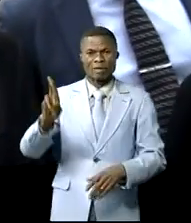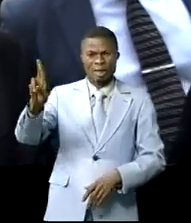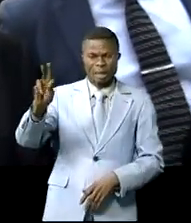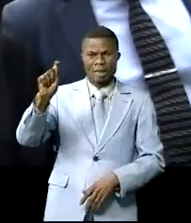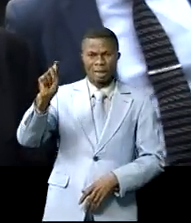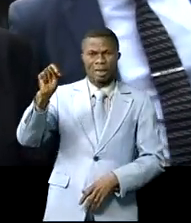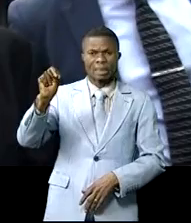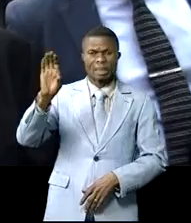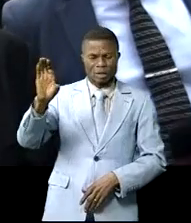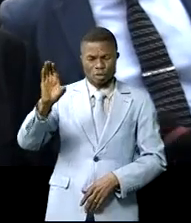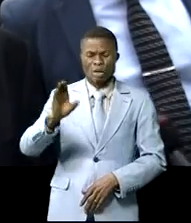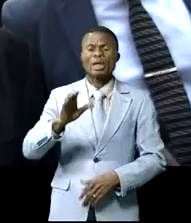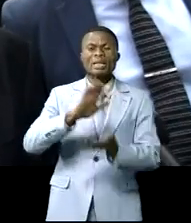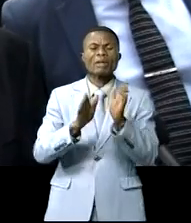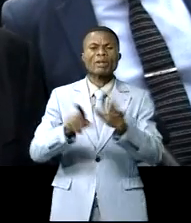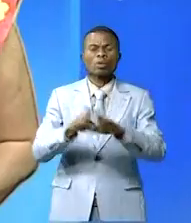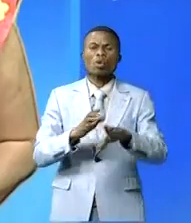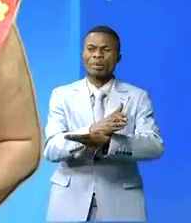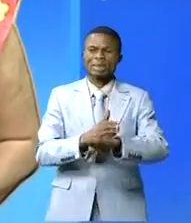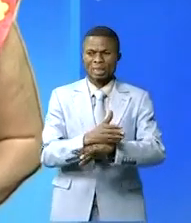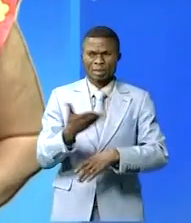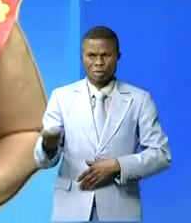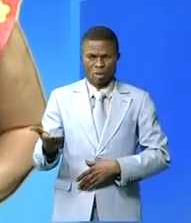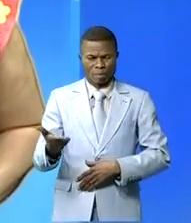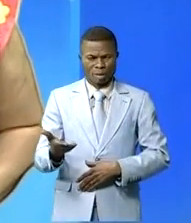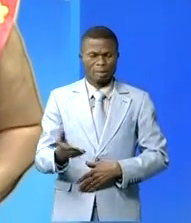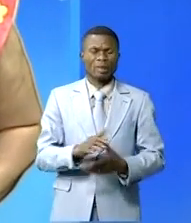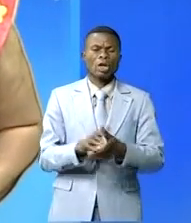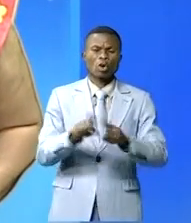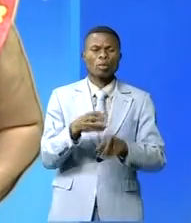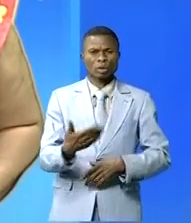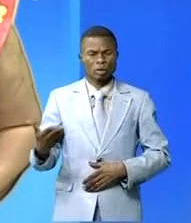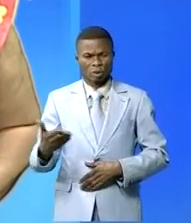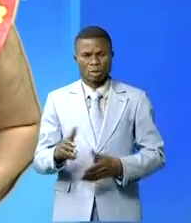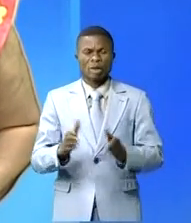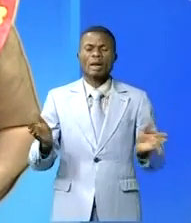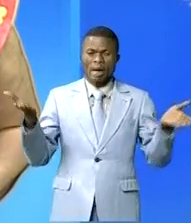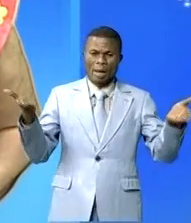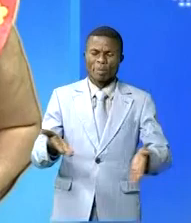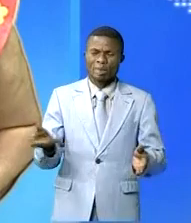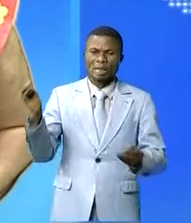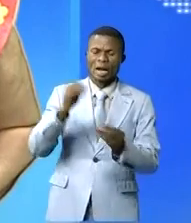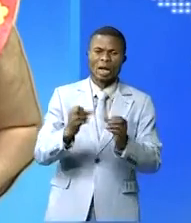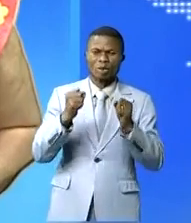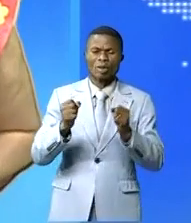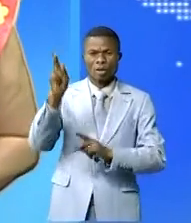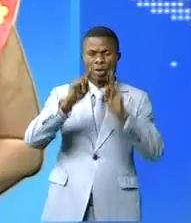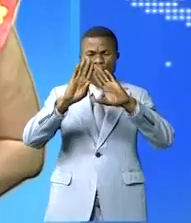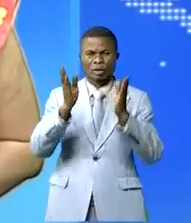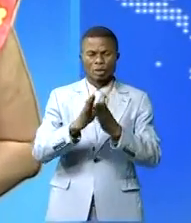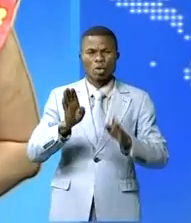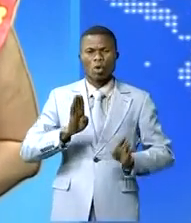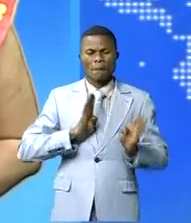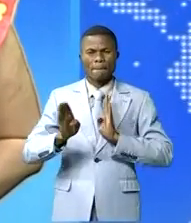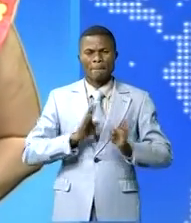sont véritablement chosifiés. Autre chose, une présence réconfortable pour la population des Beni, province du